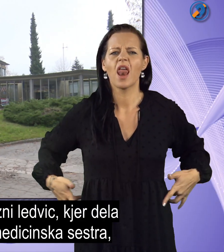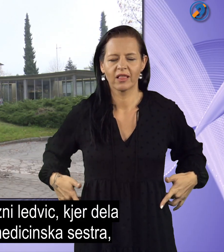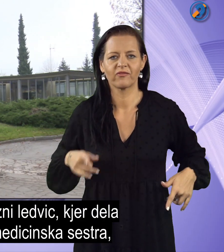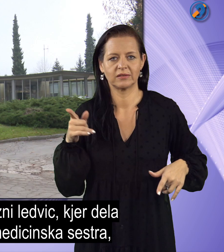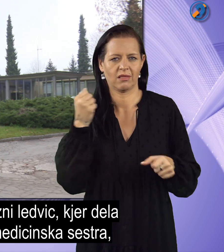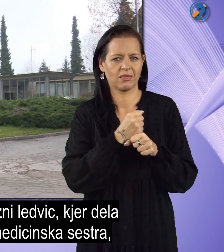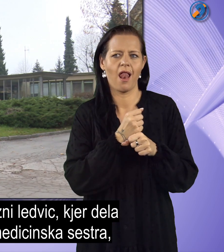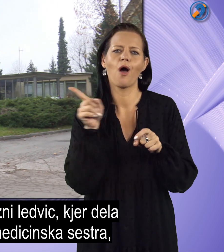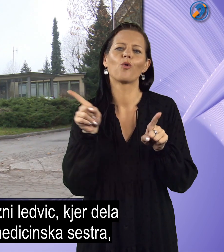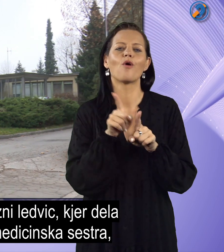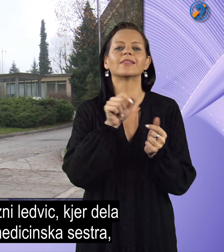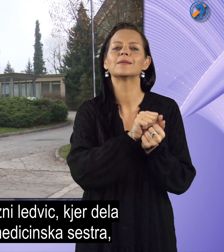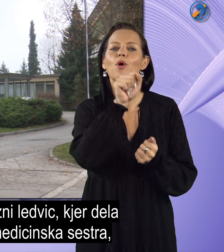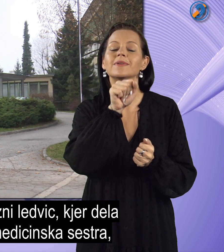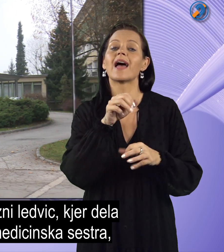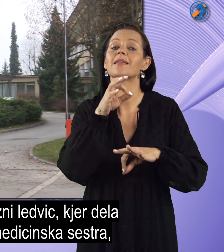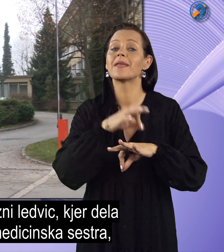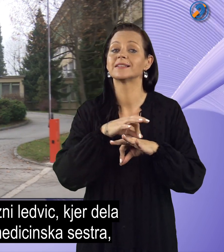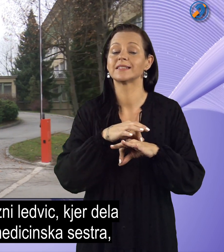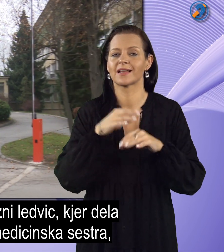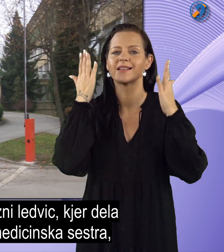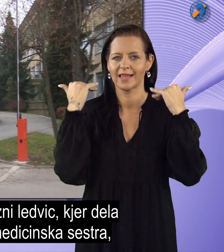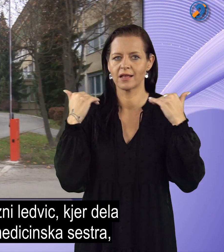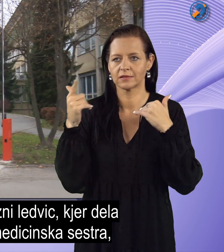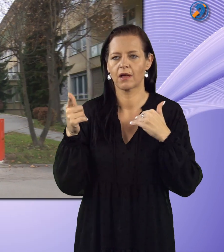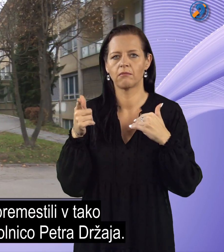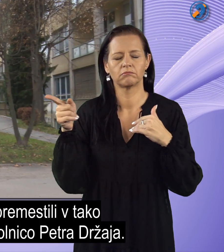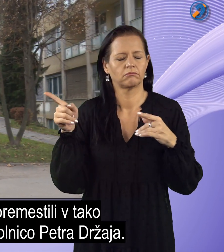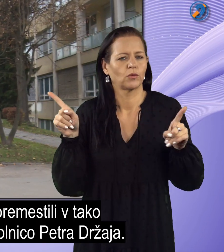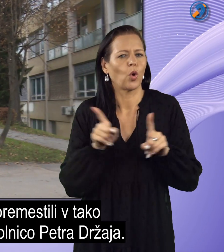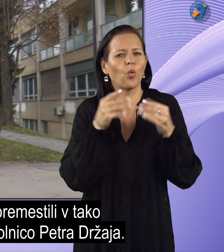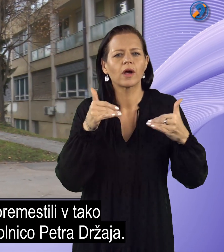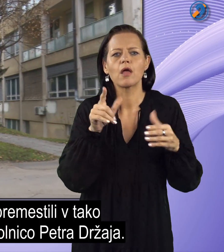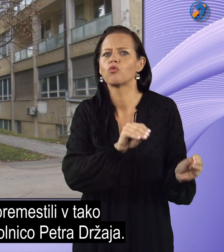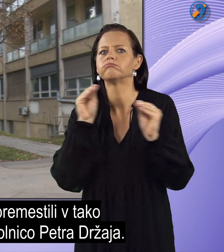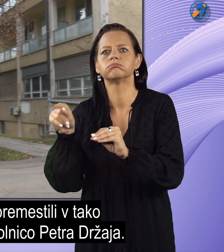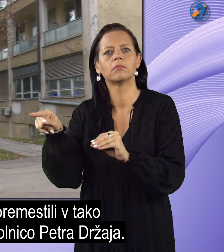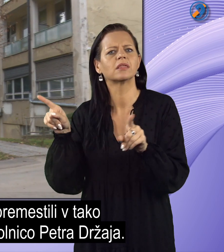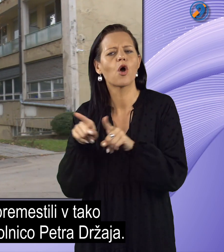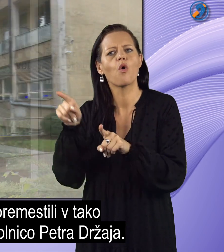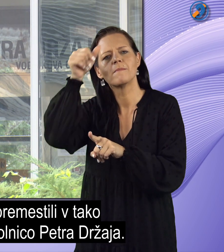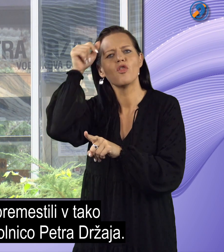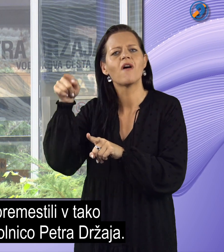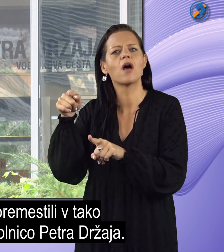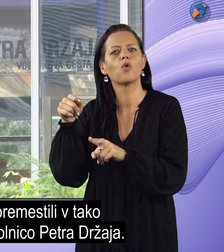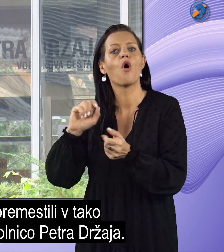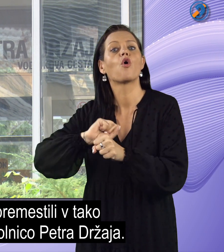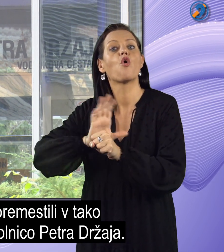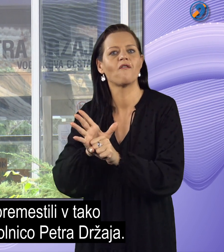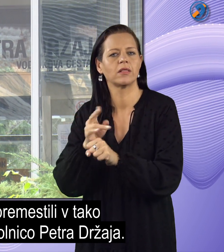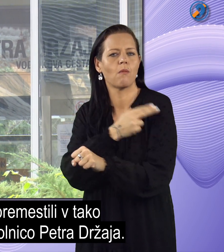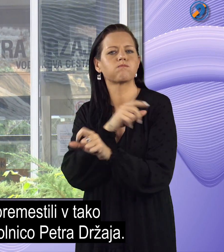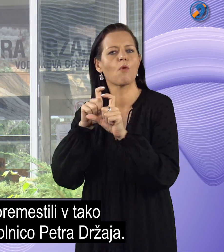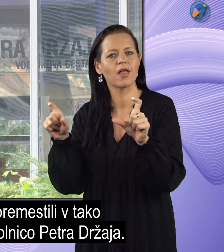bolezni ledvic, kjer dela kot diplomirana medicinska sestra, so jo urgentno premestili v tako imenovano COVID bolnico Petra Držaja.